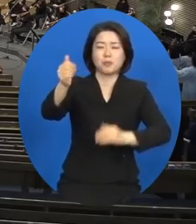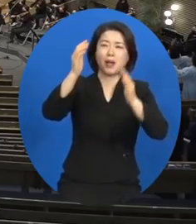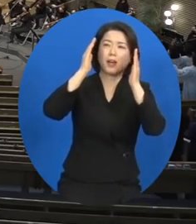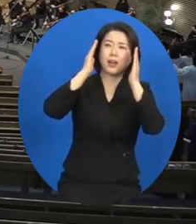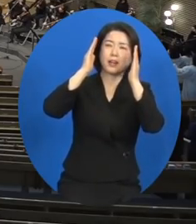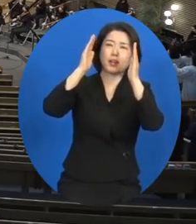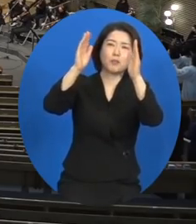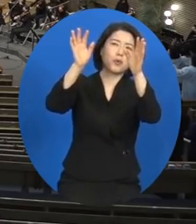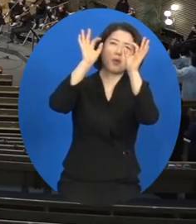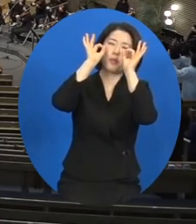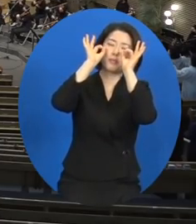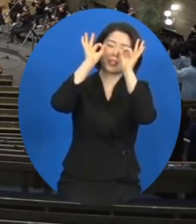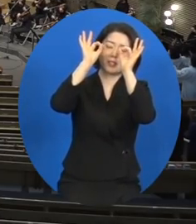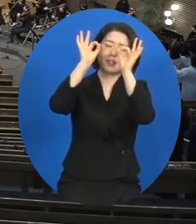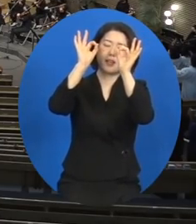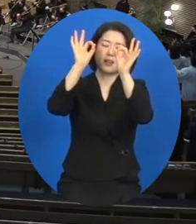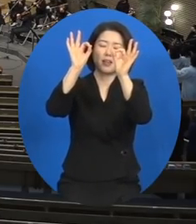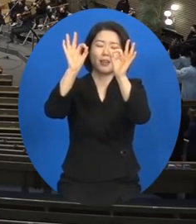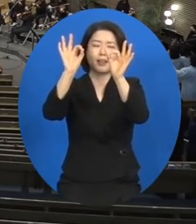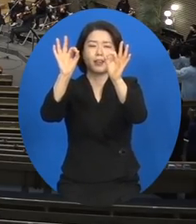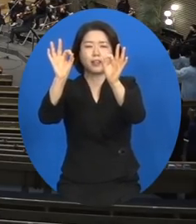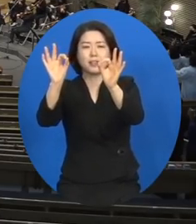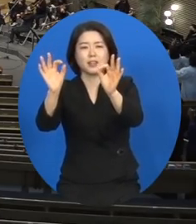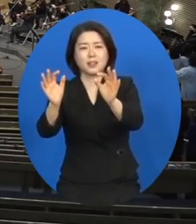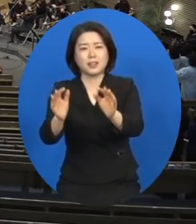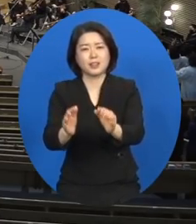주를 바라봅니다.